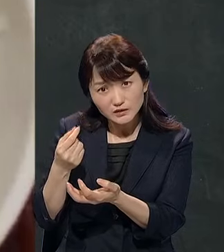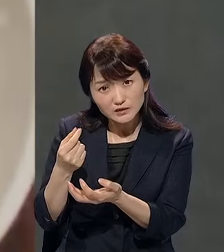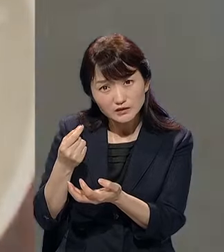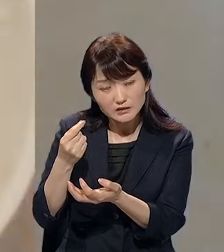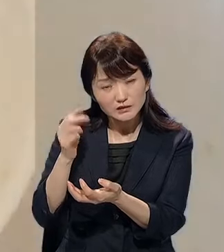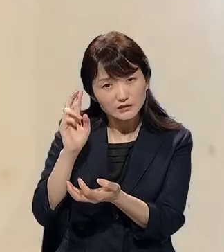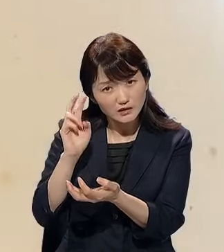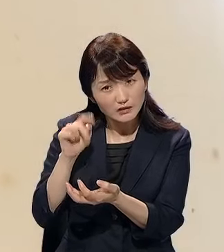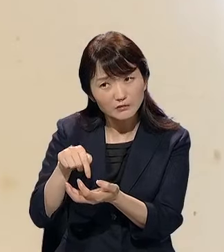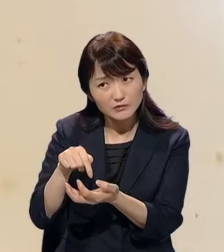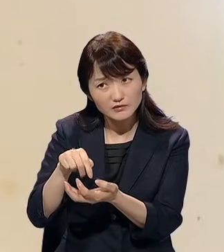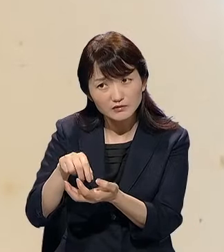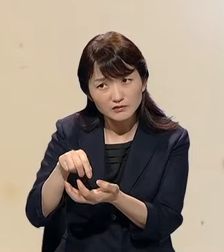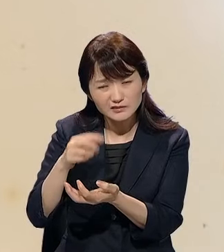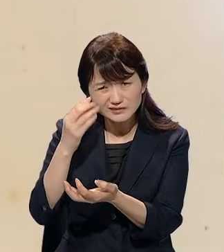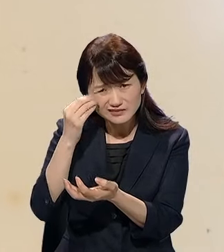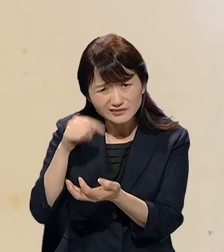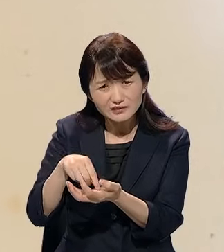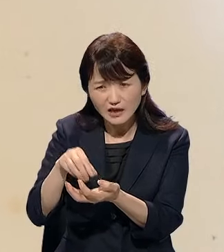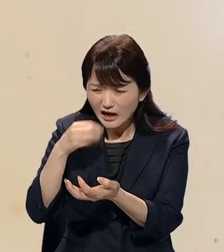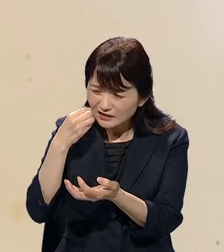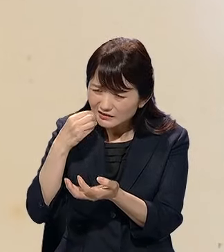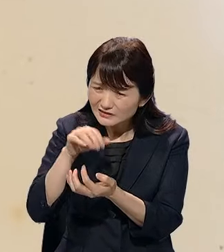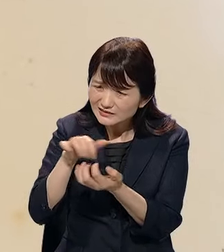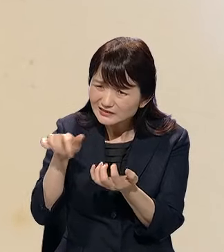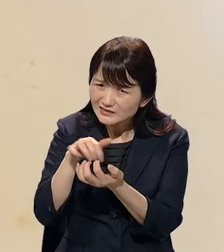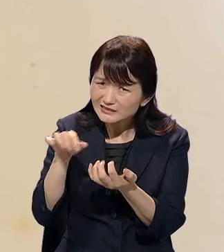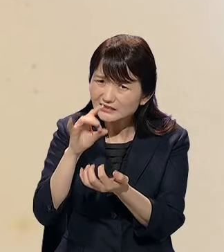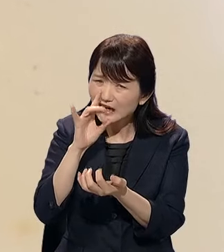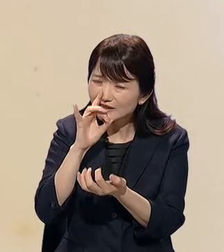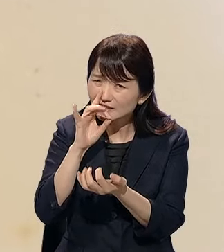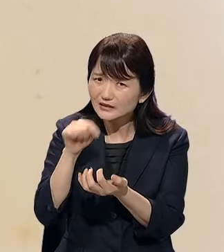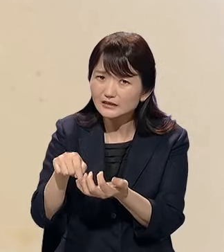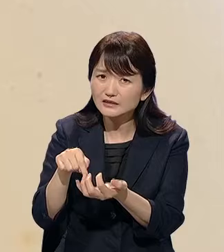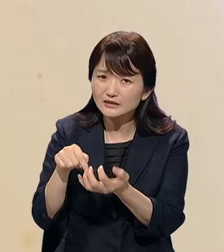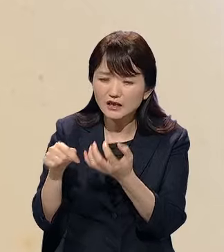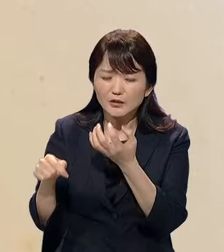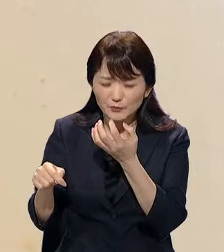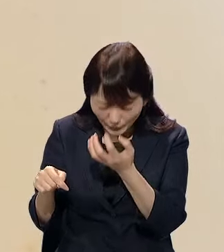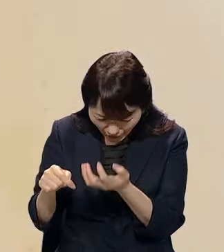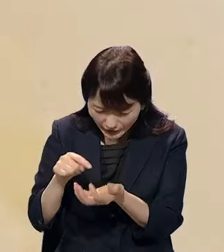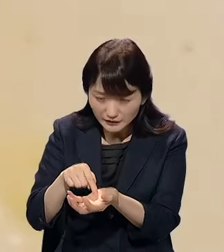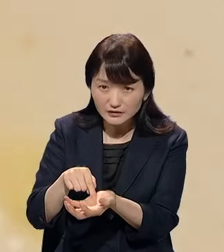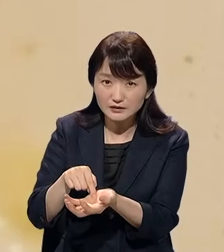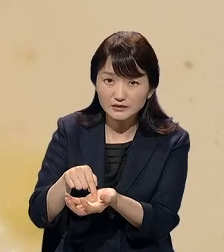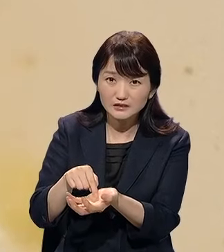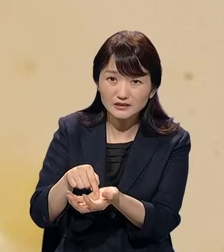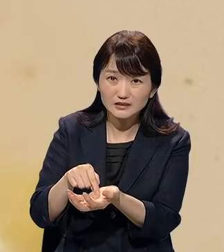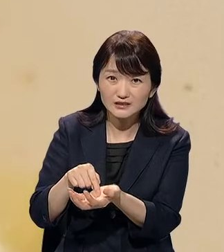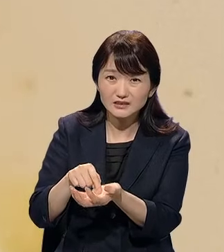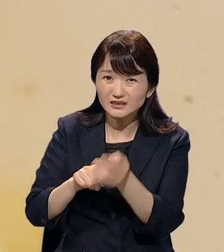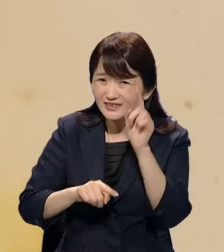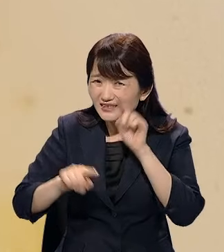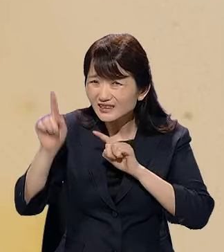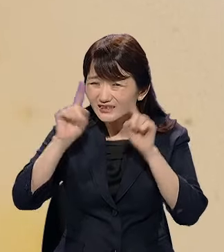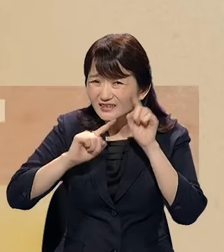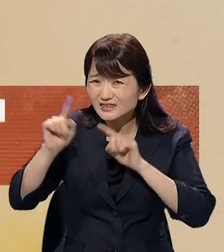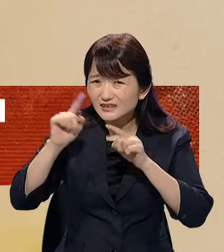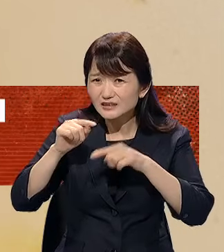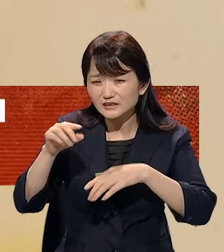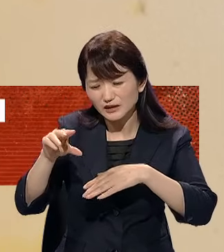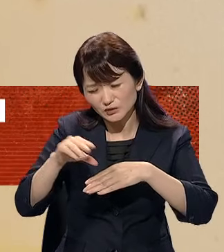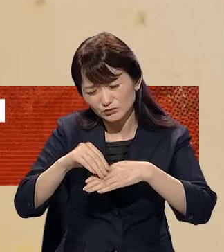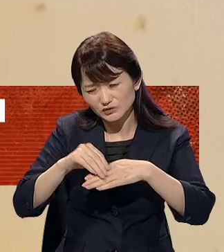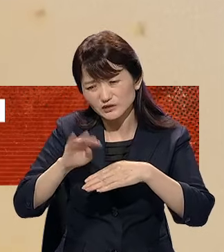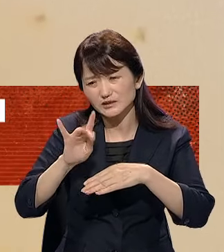보이는 거 같으면서도 좀 이상한데요 아무리 씹어 봐도 이게 씹히지 않아서 뱉어 보니까 상천 한데 붙이는 밴드였다